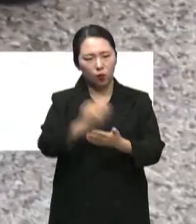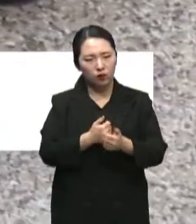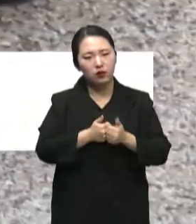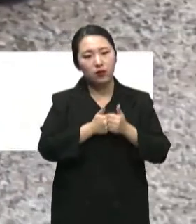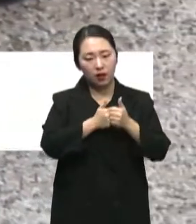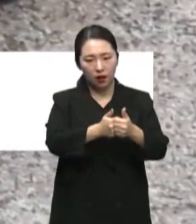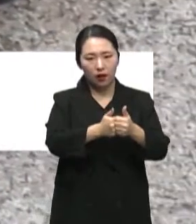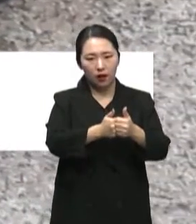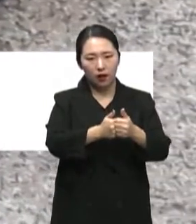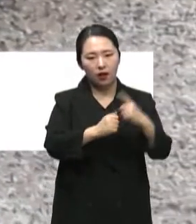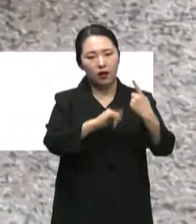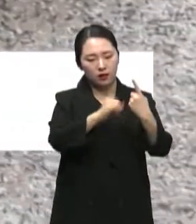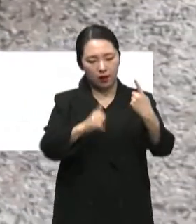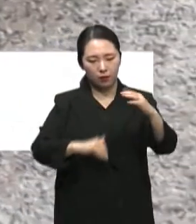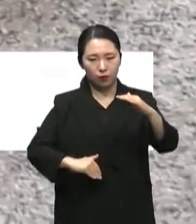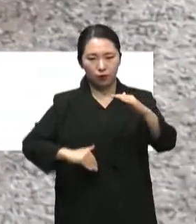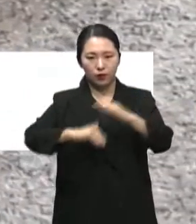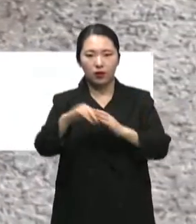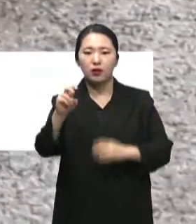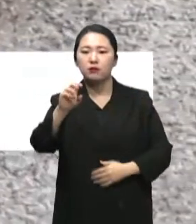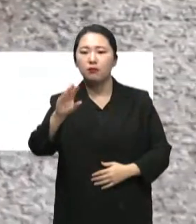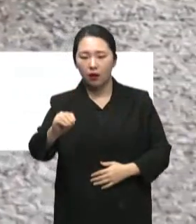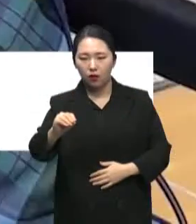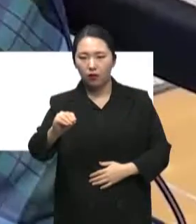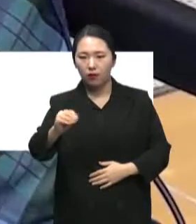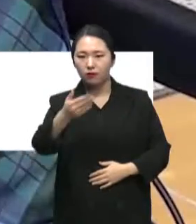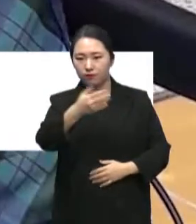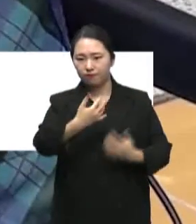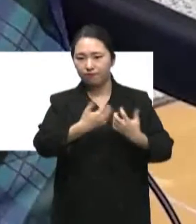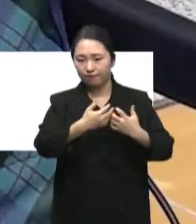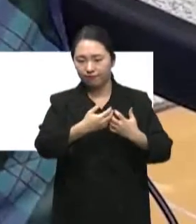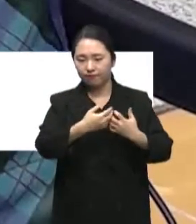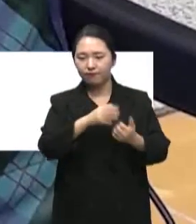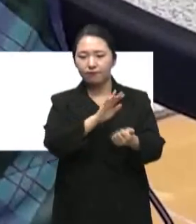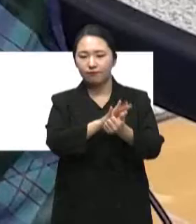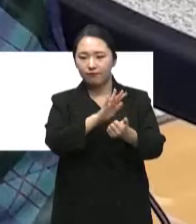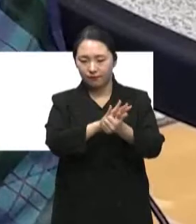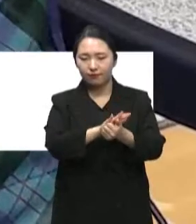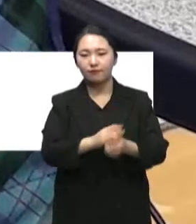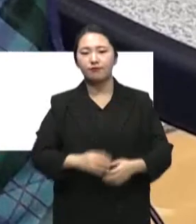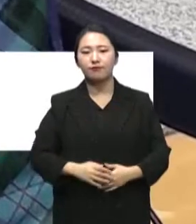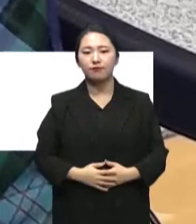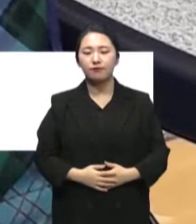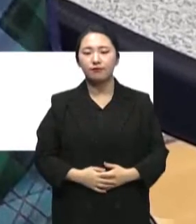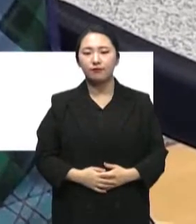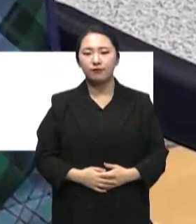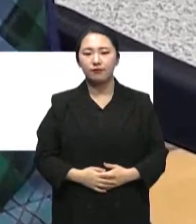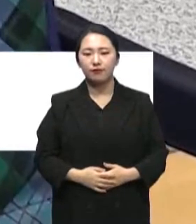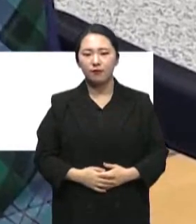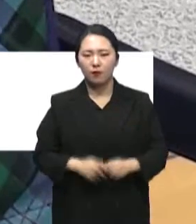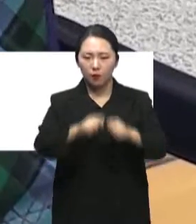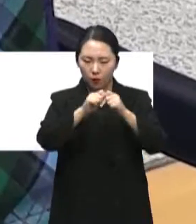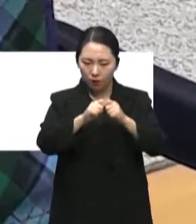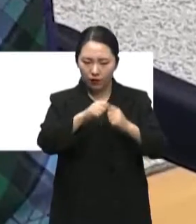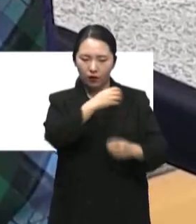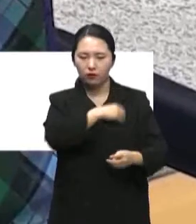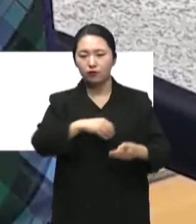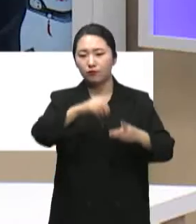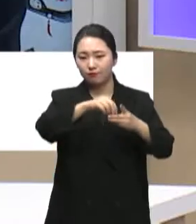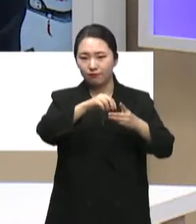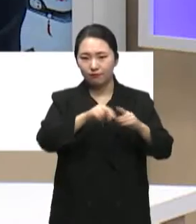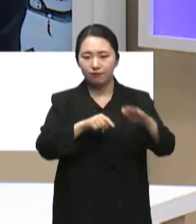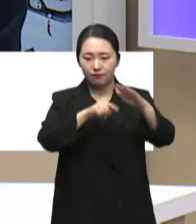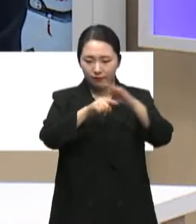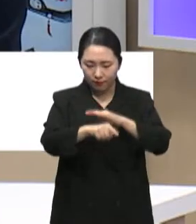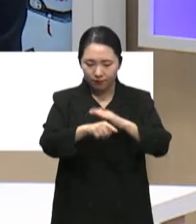따라 1인 최대 20만원의 보행기 구입비를 지원합니다 자세한 문의는 해당 동 행정 복지